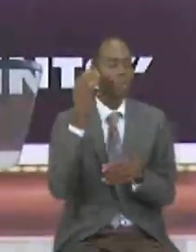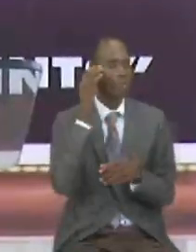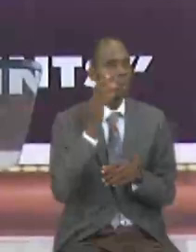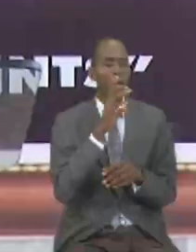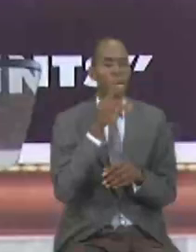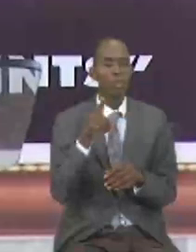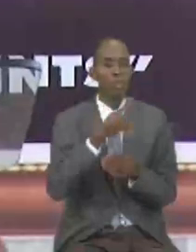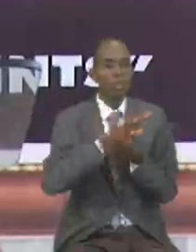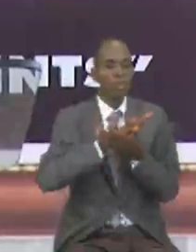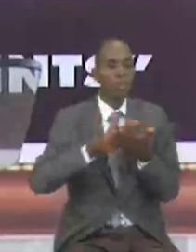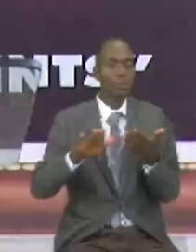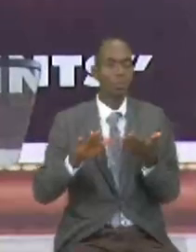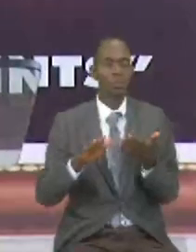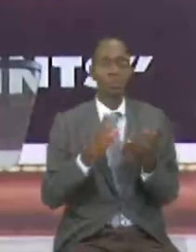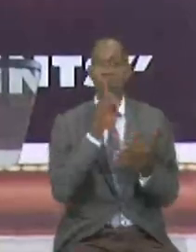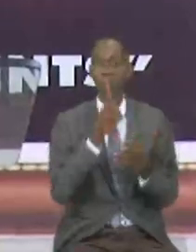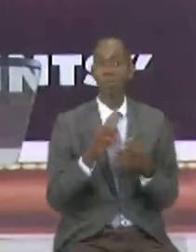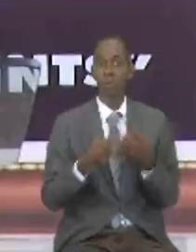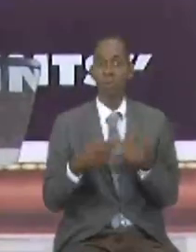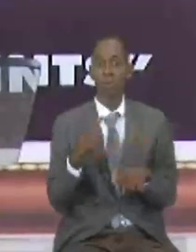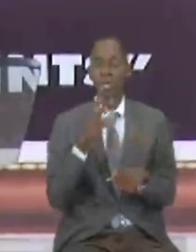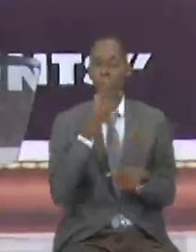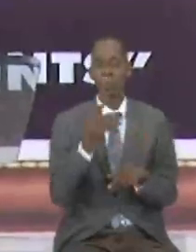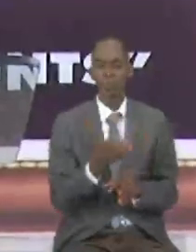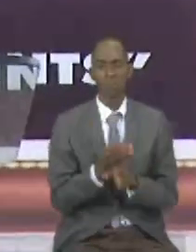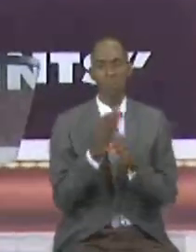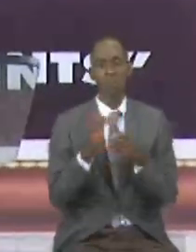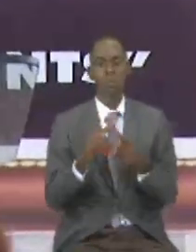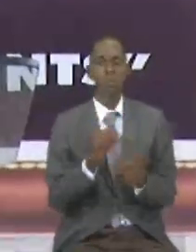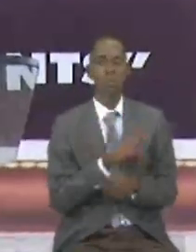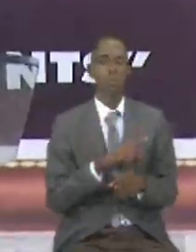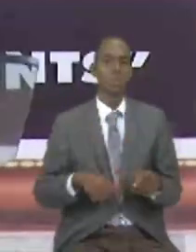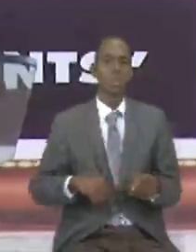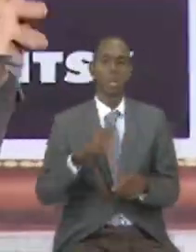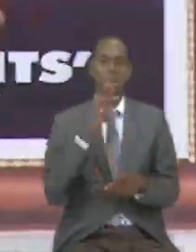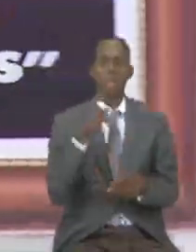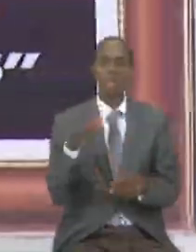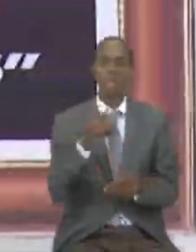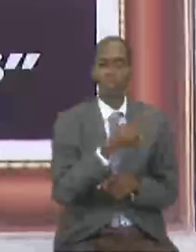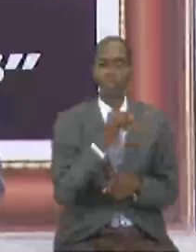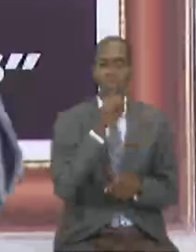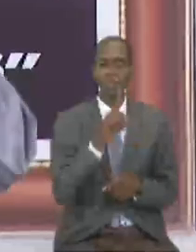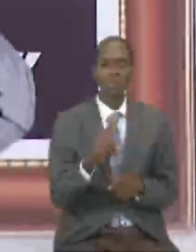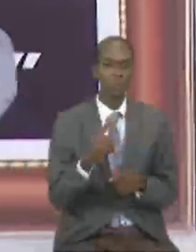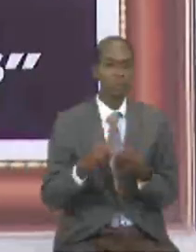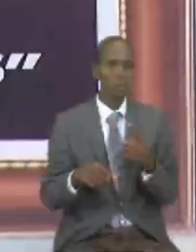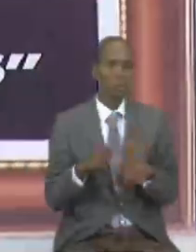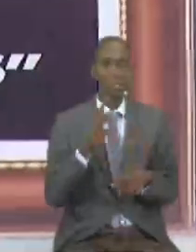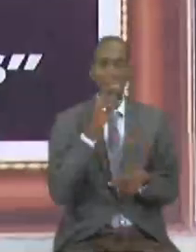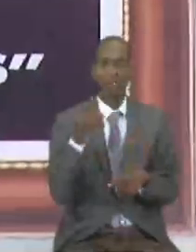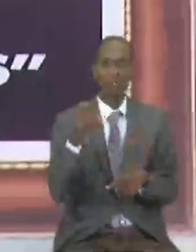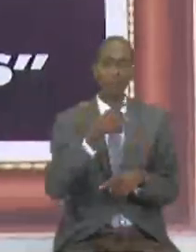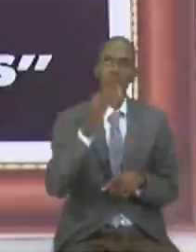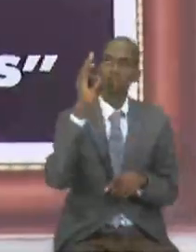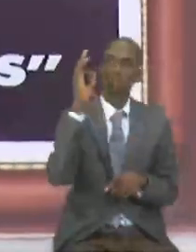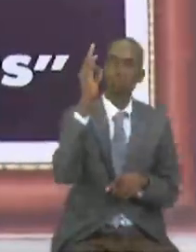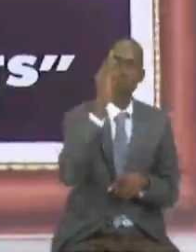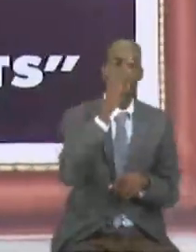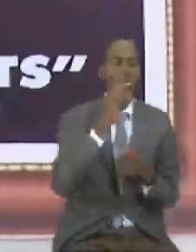t'a déclaré? Es-tu un vrai ami? Es-tu fidèle au Seigneur? Es-tu un vrai ami? Est-ce que tu rends témoignage? Est-ce que tu dis aux autres